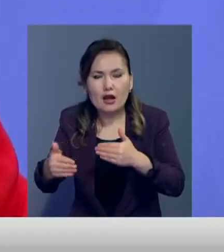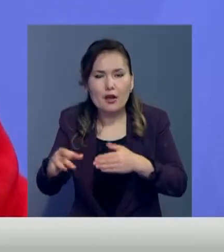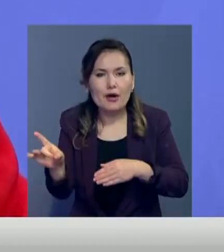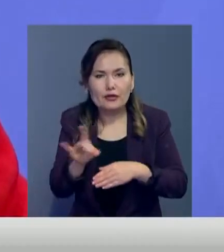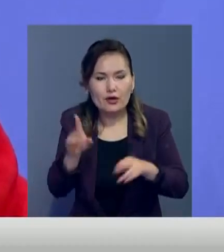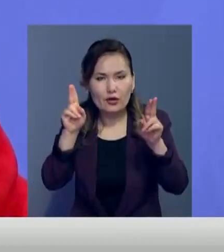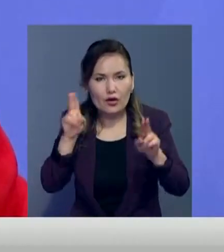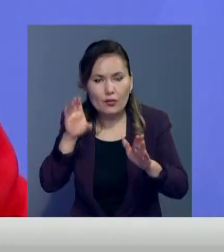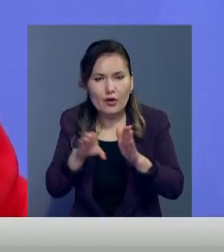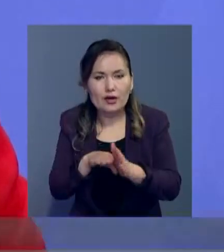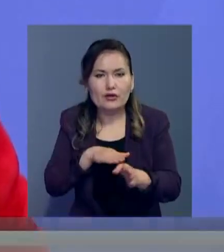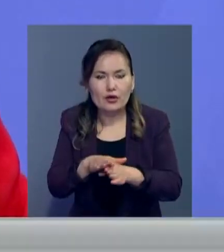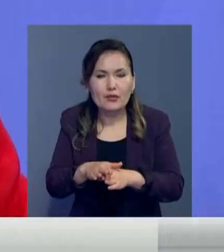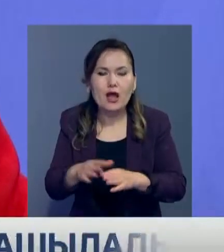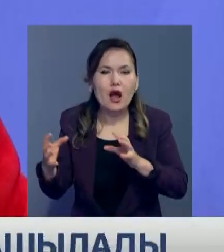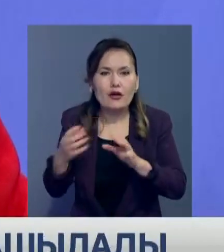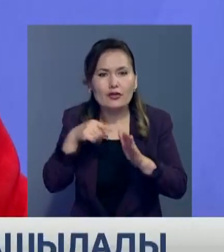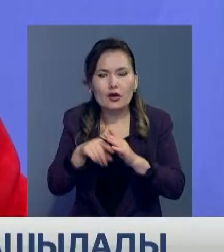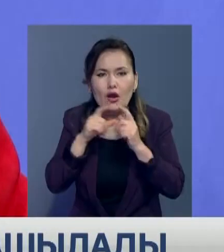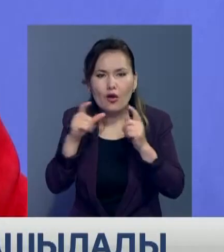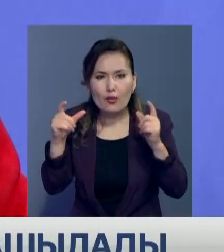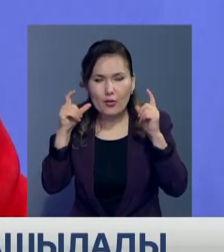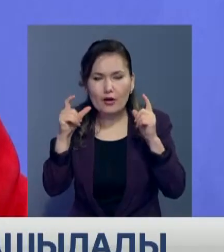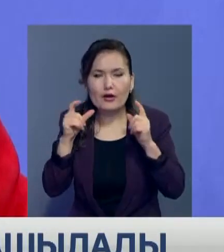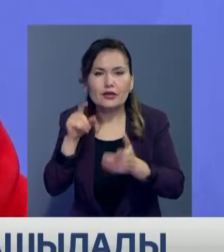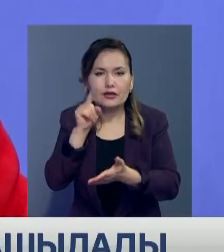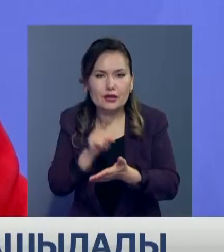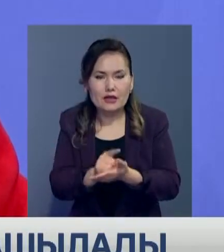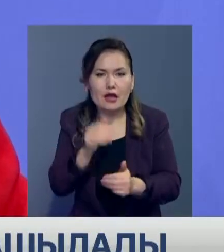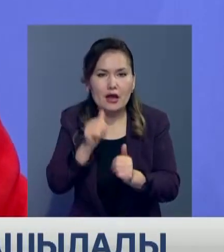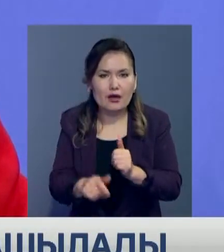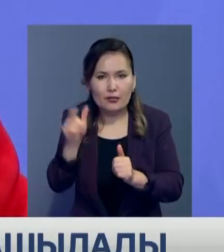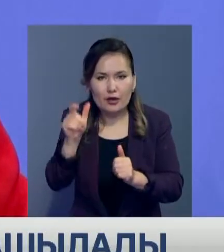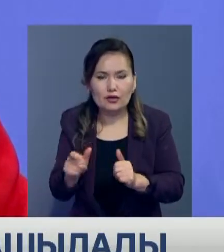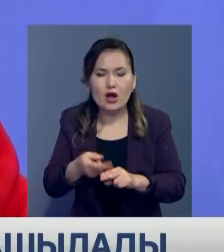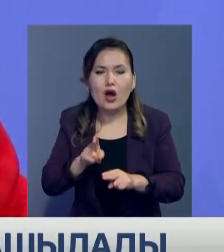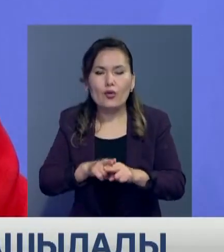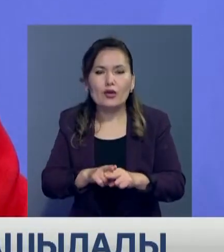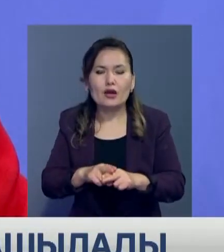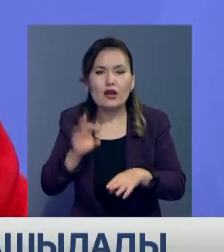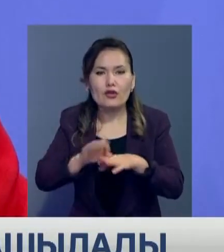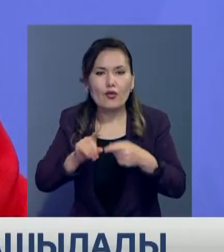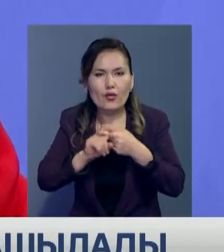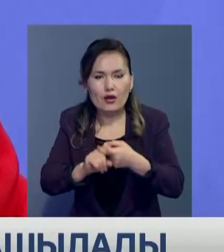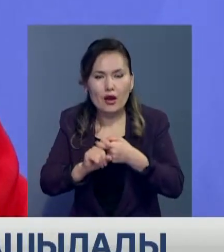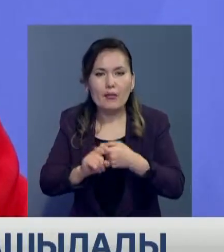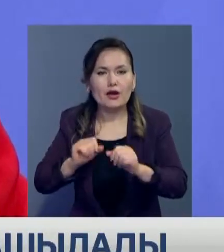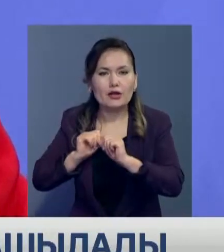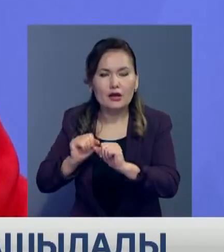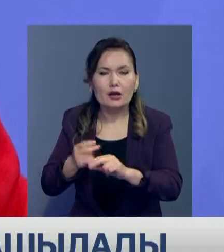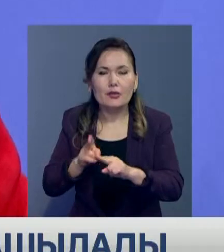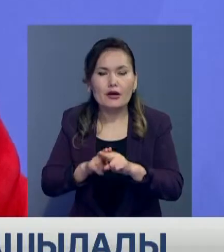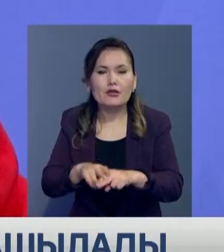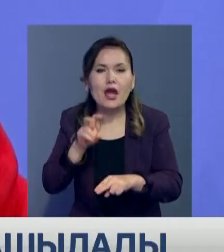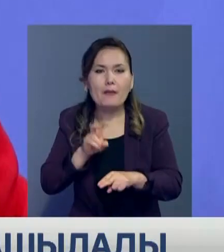қоғамдық орындар мен көлікте бетперде тағу ережесі күшінде қалатыны анық. Бұл кезеңде вирустың таралуын бәсеңдету және